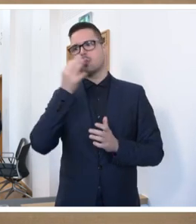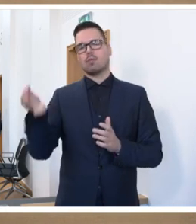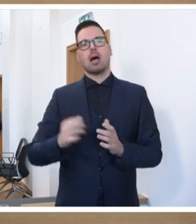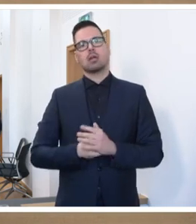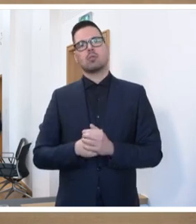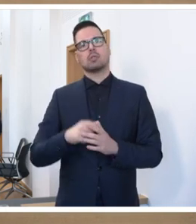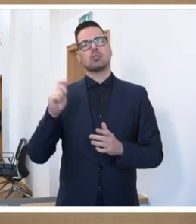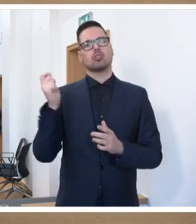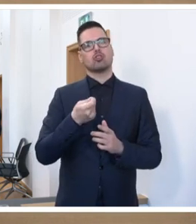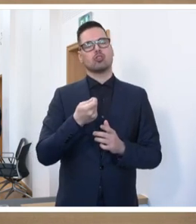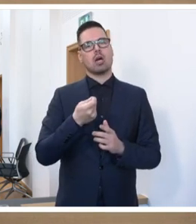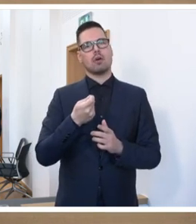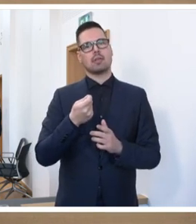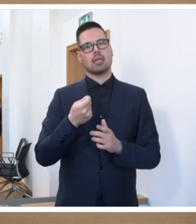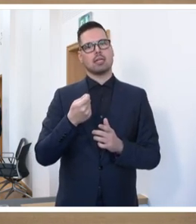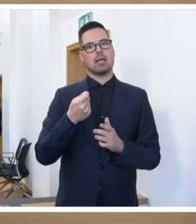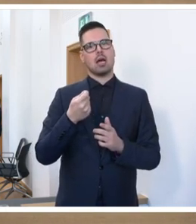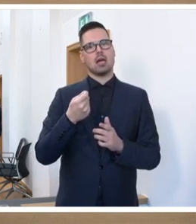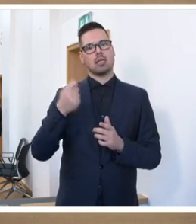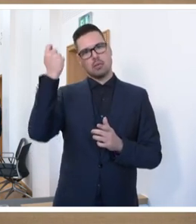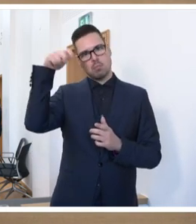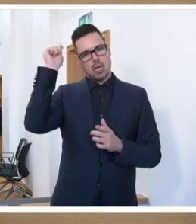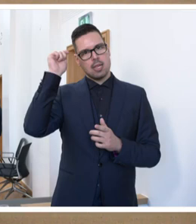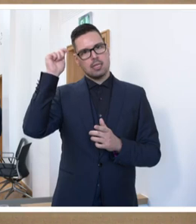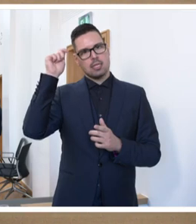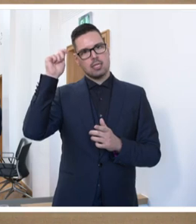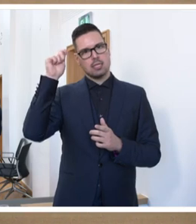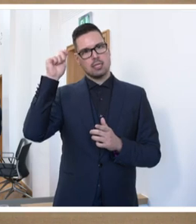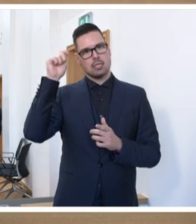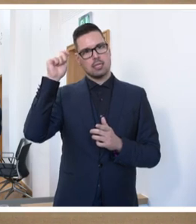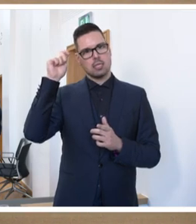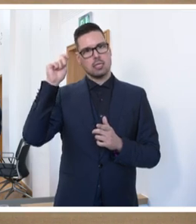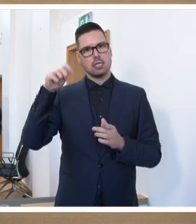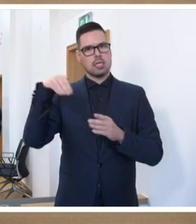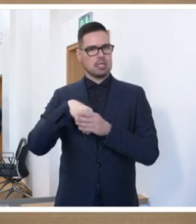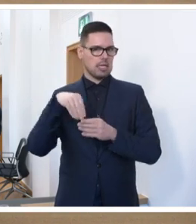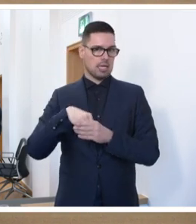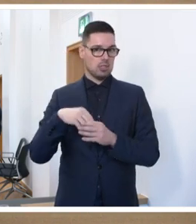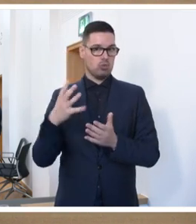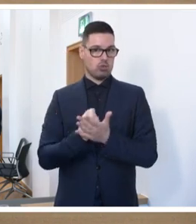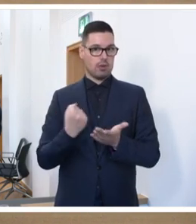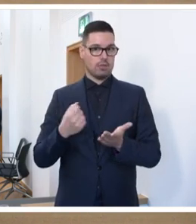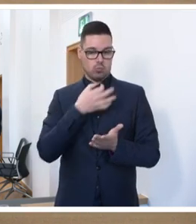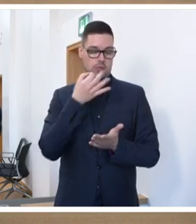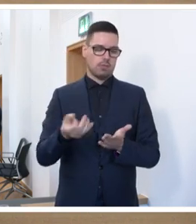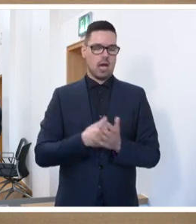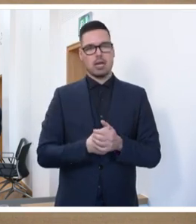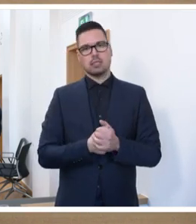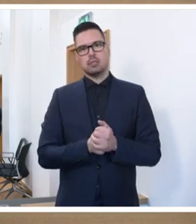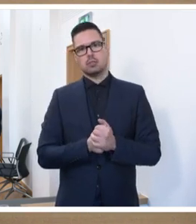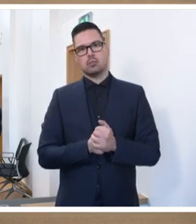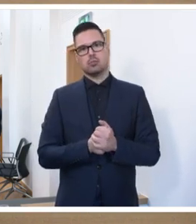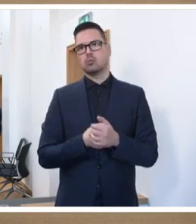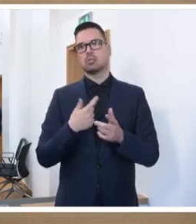diese Straftäter in Berlin, ob man bei diesen Straftätern in Berlin von einer gelungenen Integration sprechen kann. Dieser Frage sollten wir nachgehen und eben nicht über